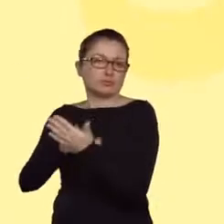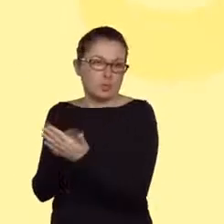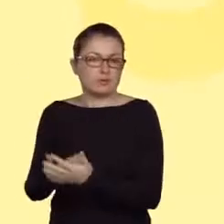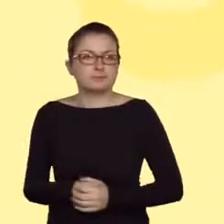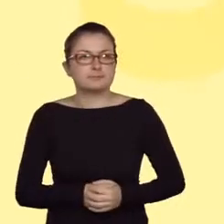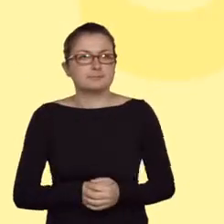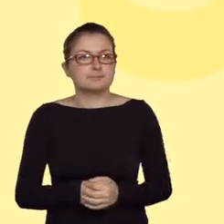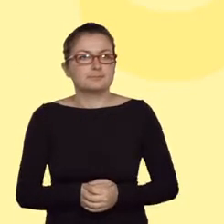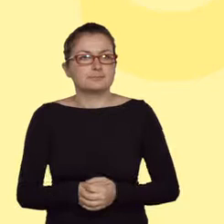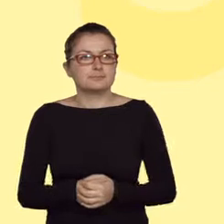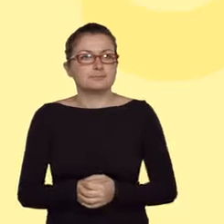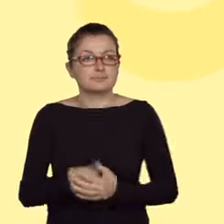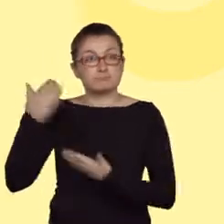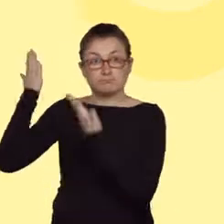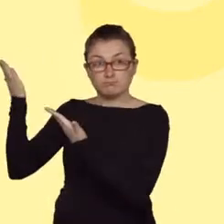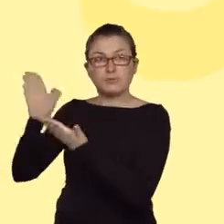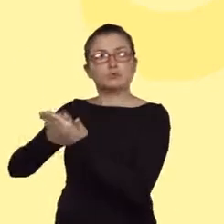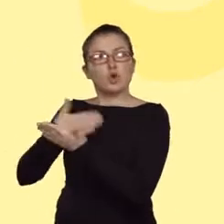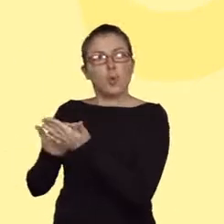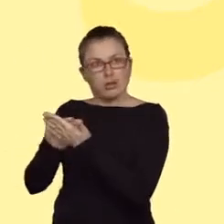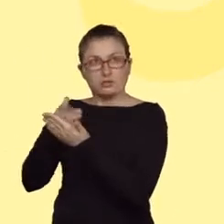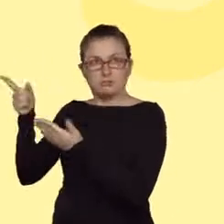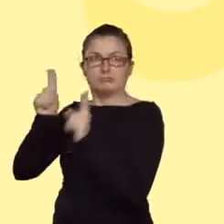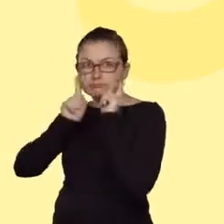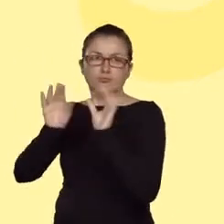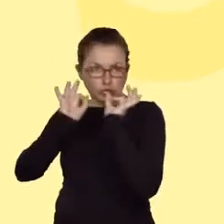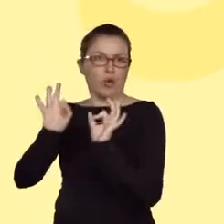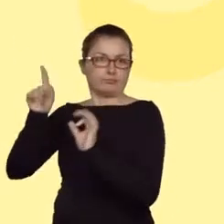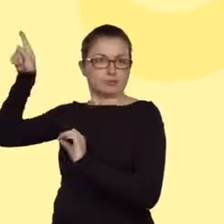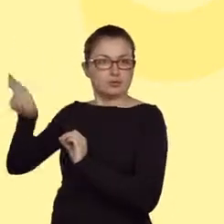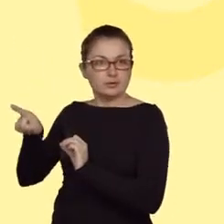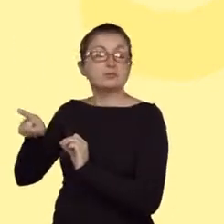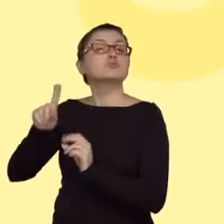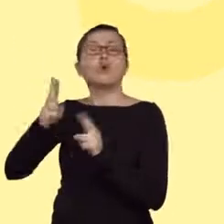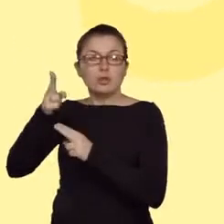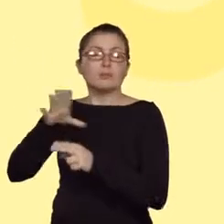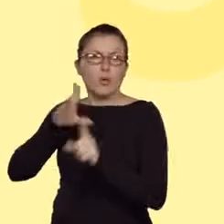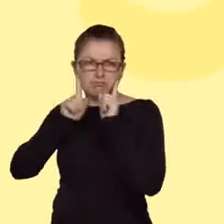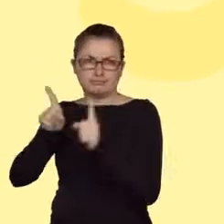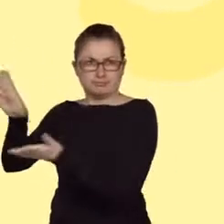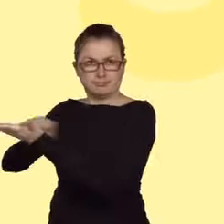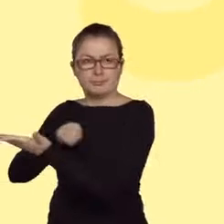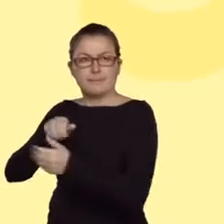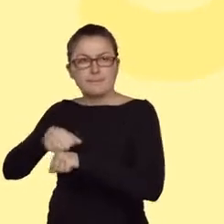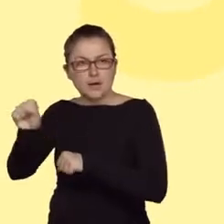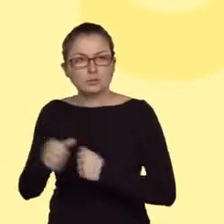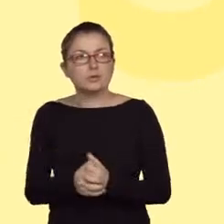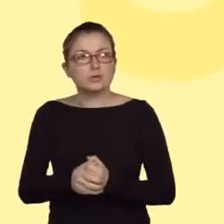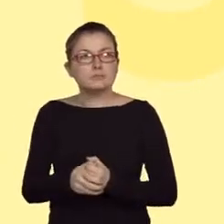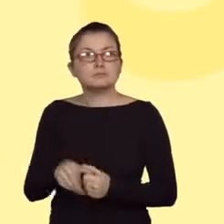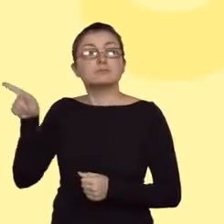Oto przykład dobrze zbudowanego akapitu pochodzący z pracy maturalnej, której autor dowodzi, że człowiekiem kierują siły od niego